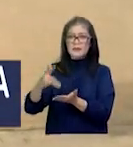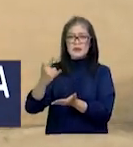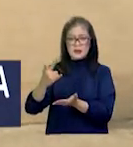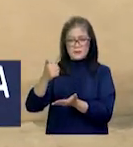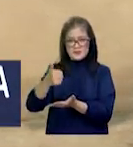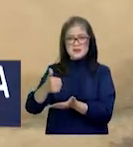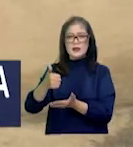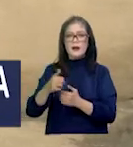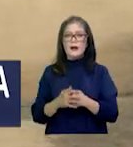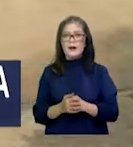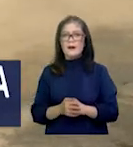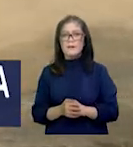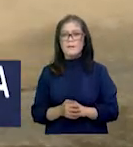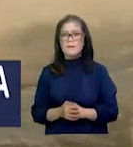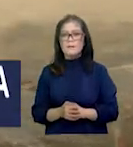terkendala.